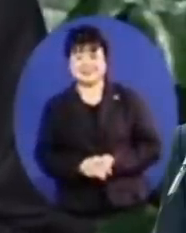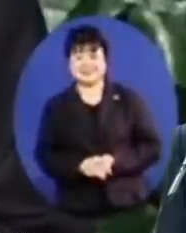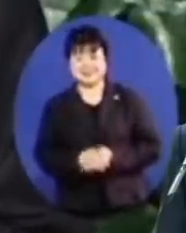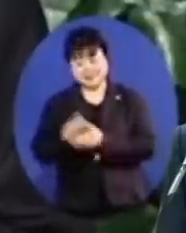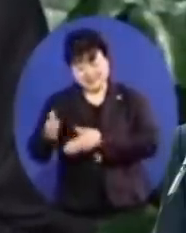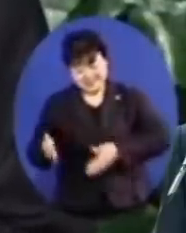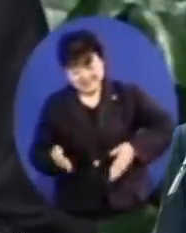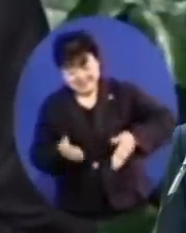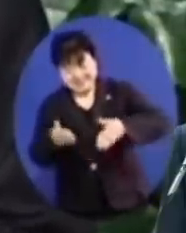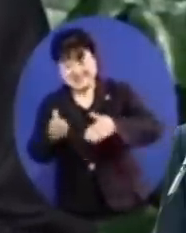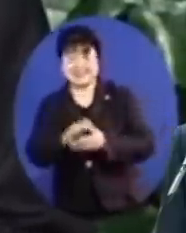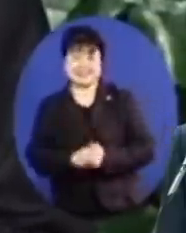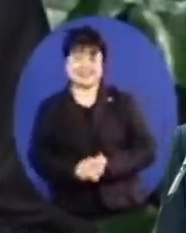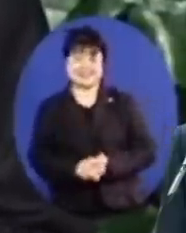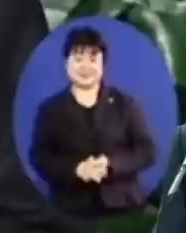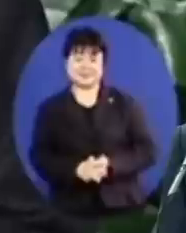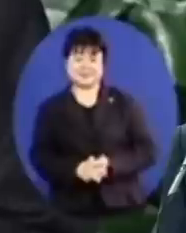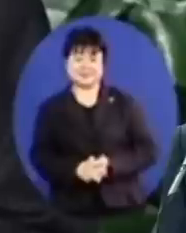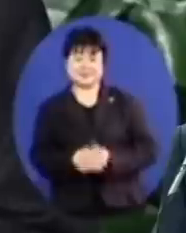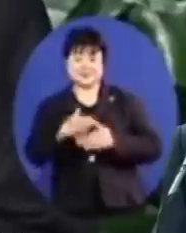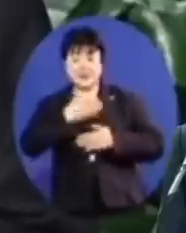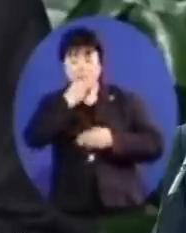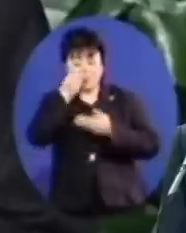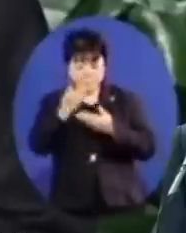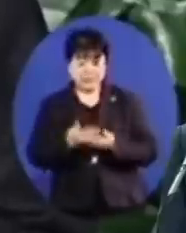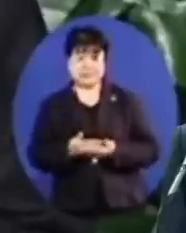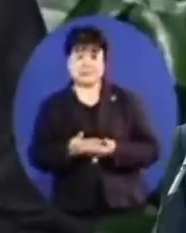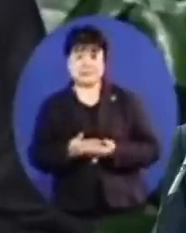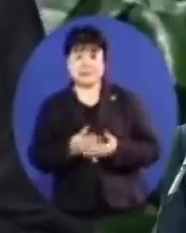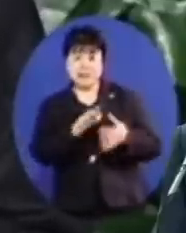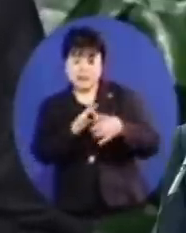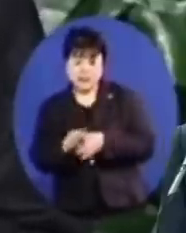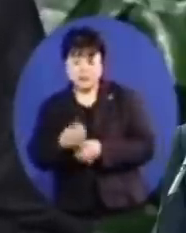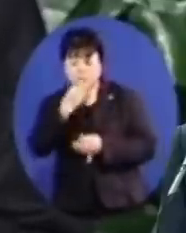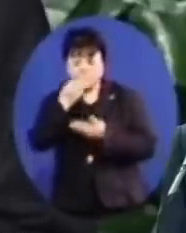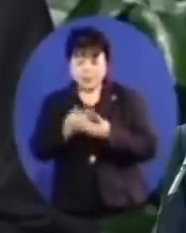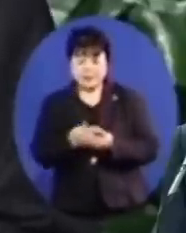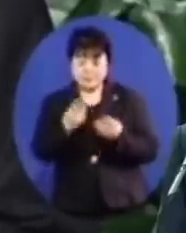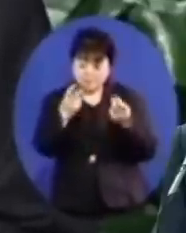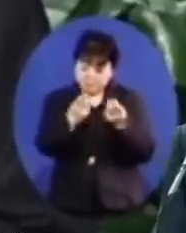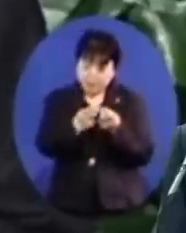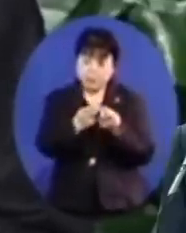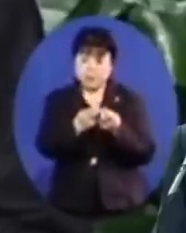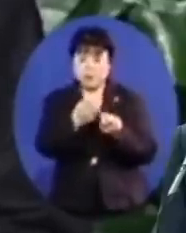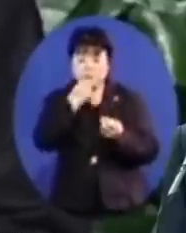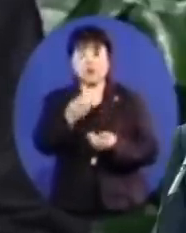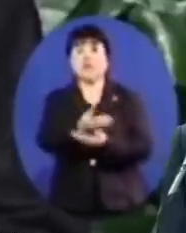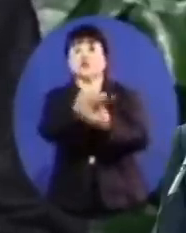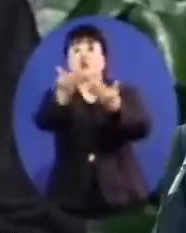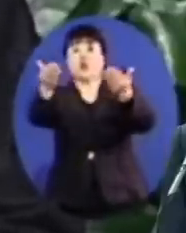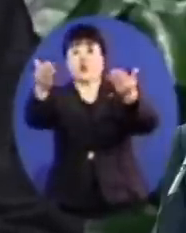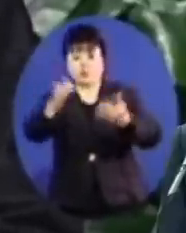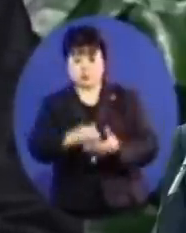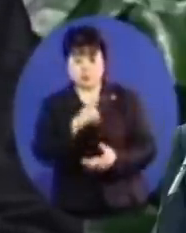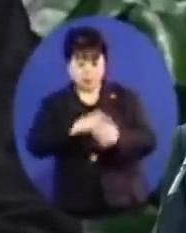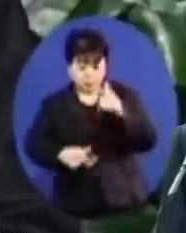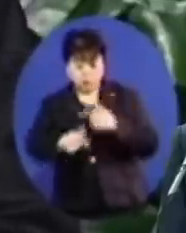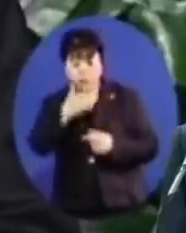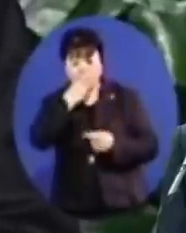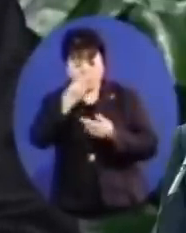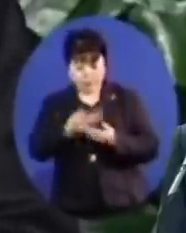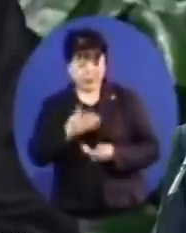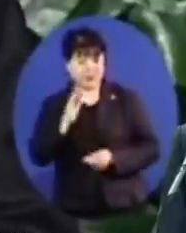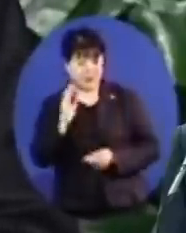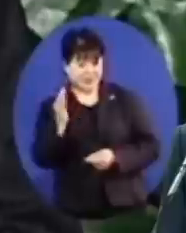것입니다. 나는 복받은 사람인데 어떻게 계속해서 더 복을 받습니까? 복을 나누어 주면 더 복을 많이 받는